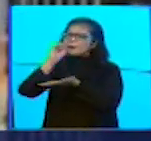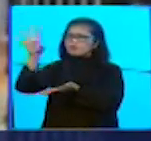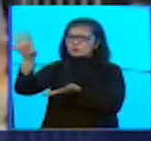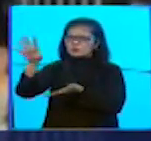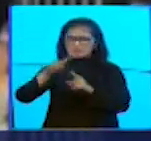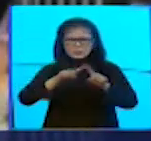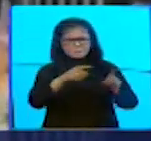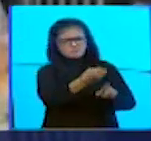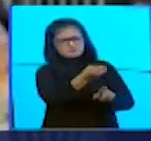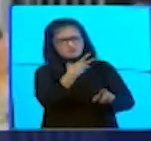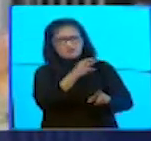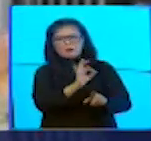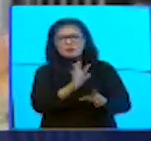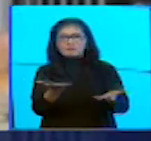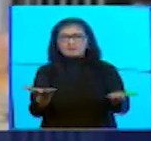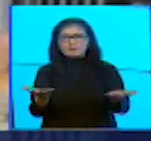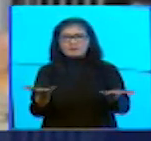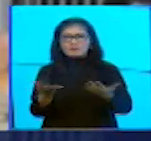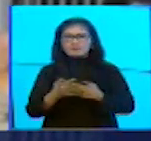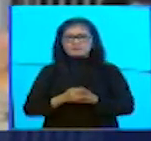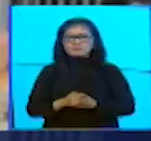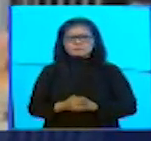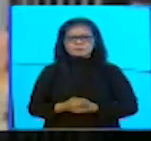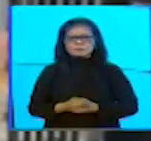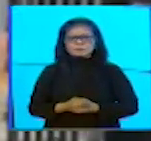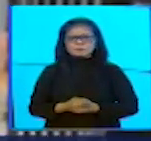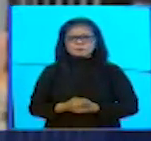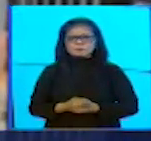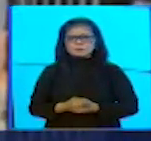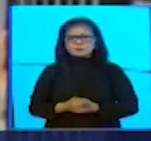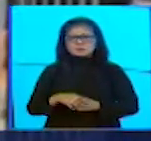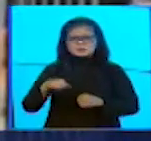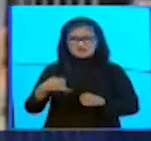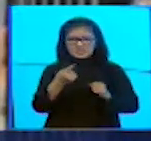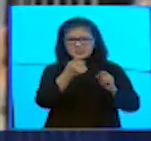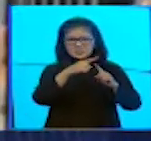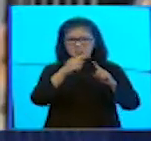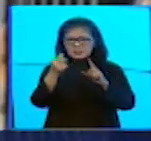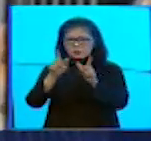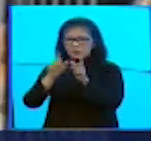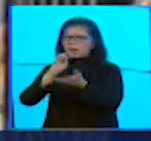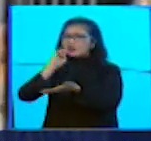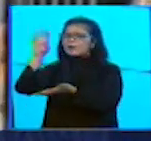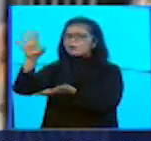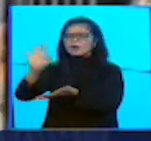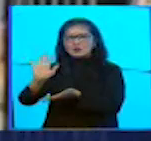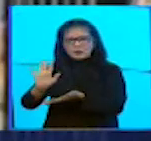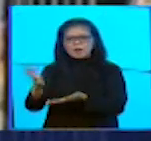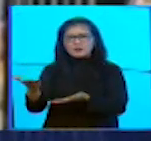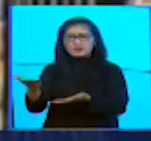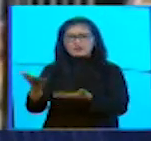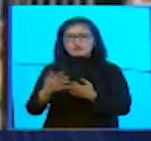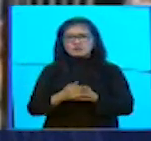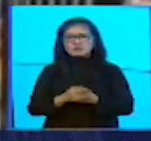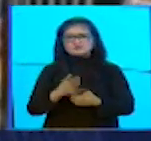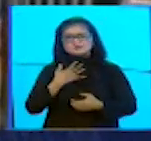dengan pemerintahan RT RW setempat, sehingga tidak terpantau. Kejadian ini sangat